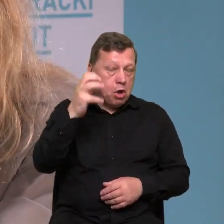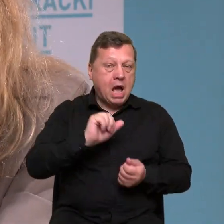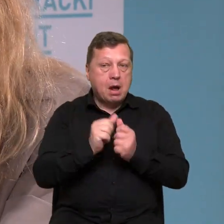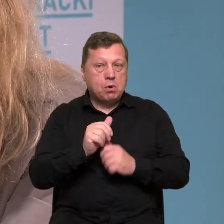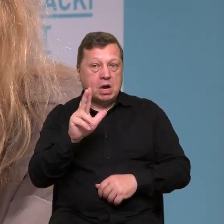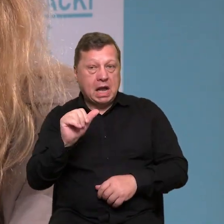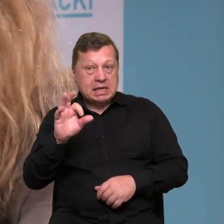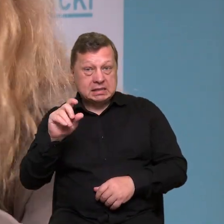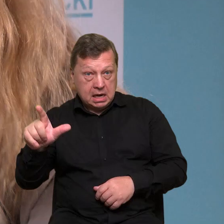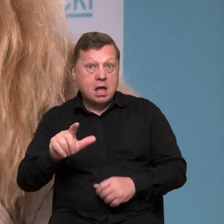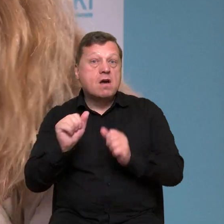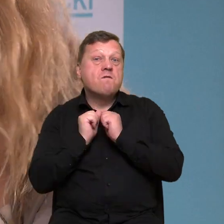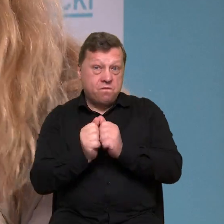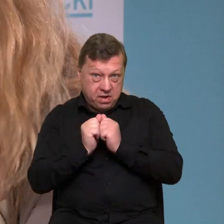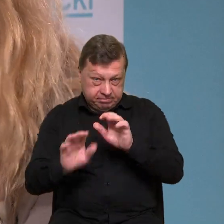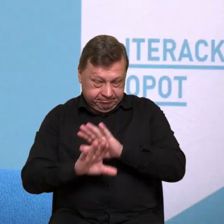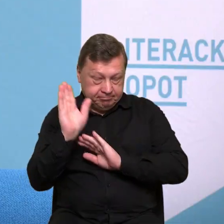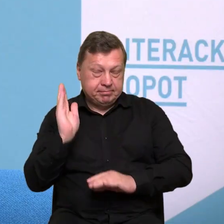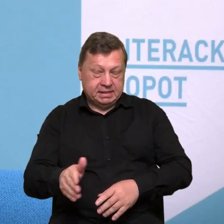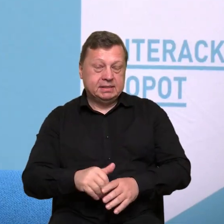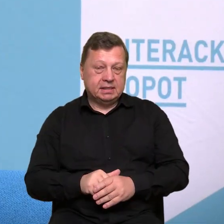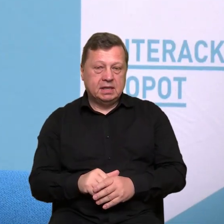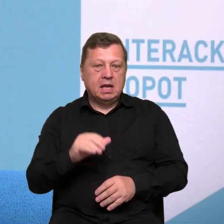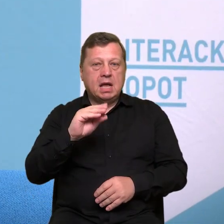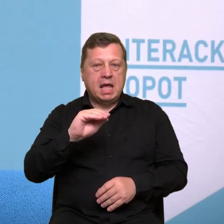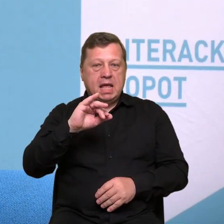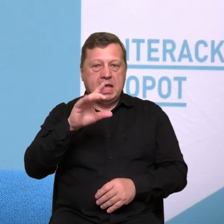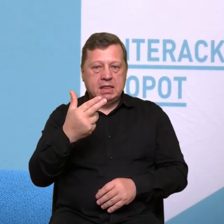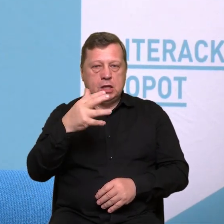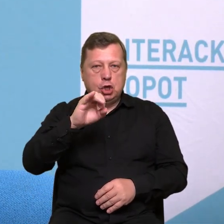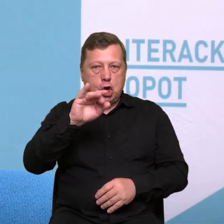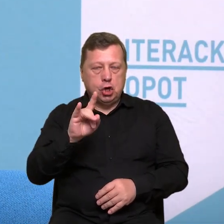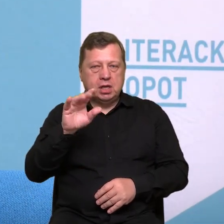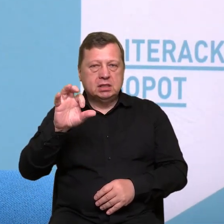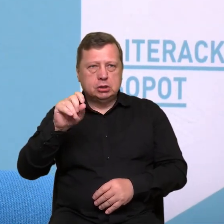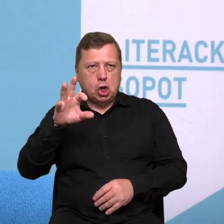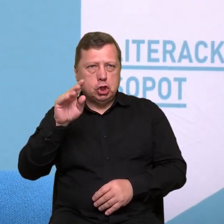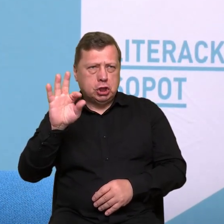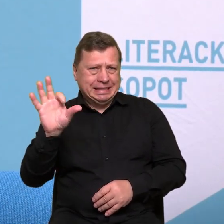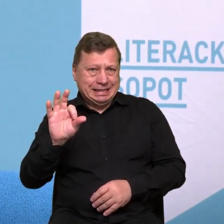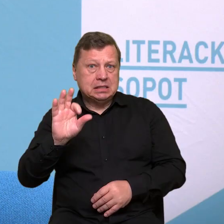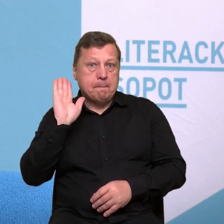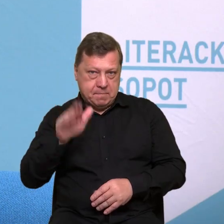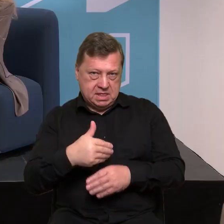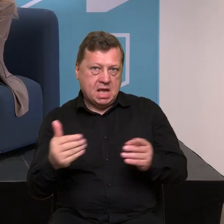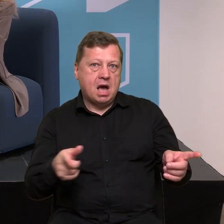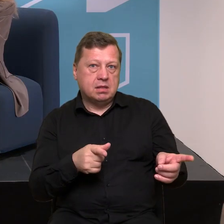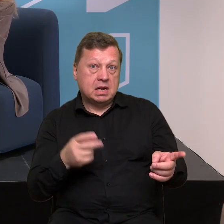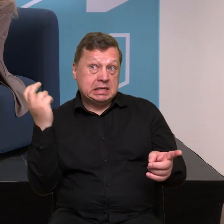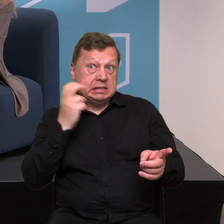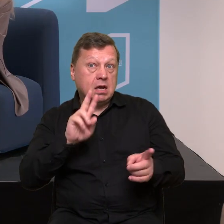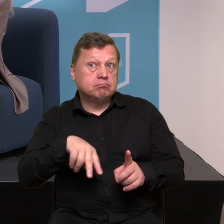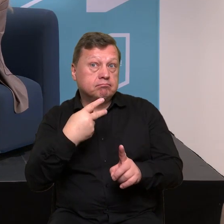to we wrześniu one jeszcze będą też się ukazywały. Enjoy Shots też pójdzie do teatru. Jestem ciekawa, jak to